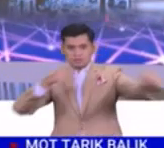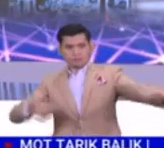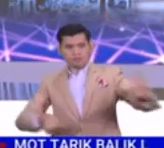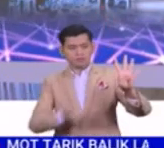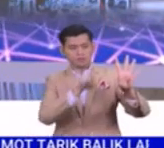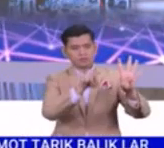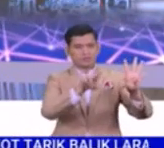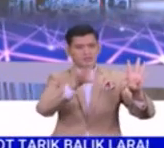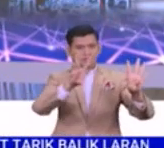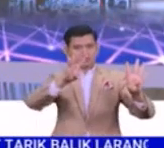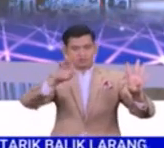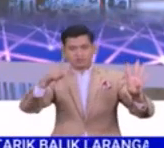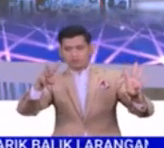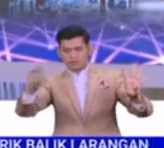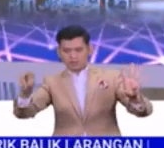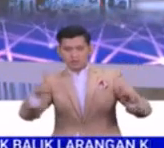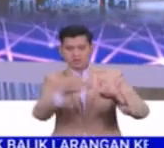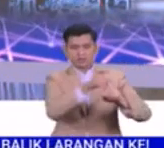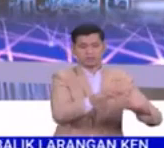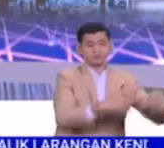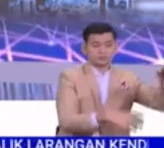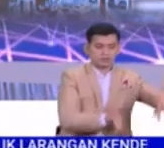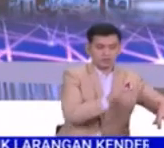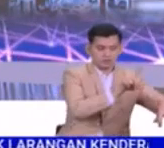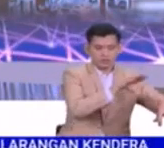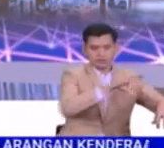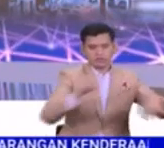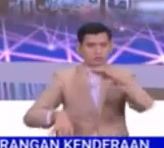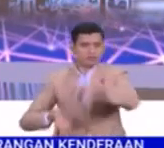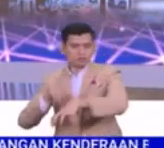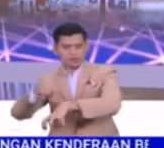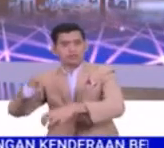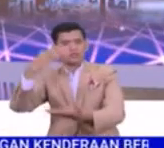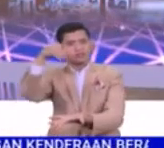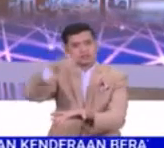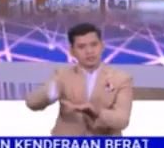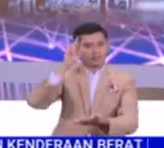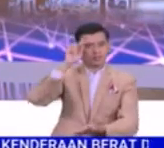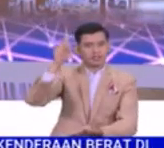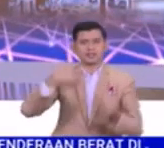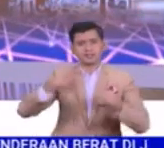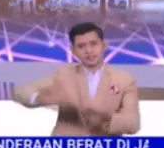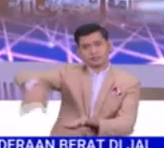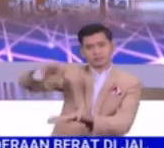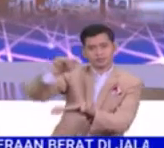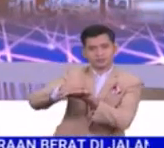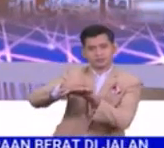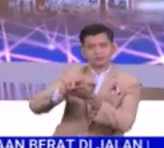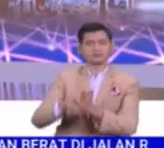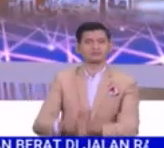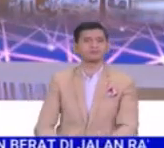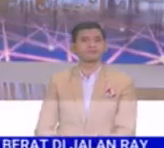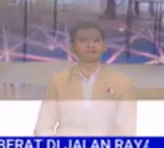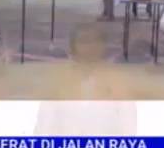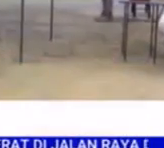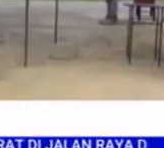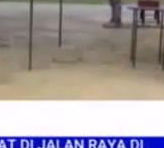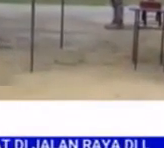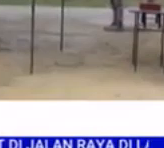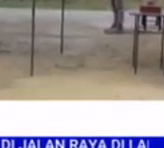43.86 km merangkumi Seksyen 1 dan 2 di negeri Cik Siti Wan Kembang ada laporannya.